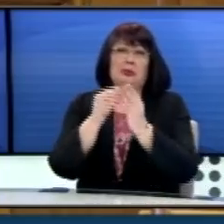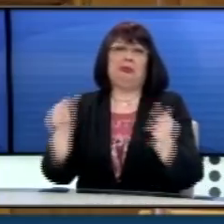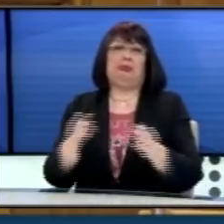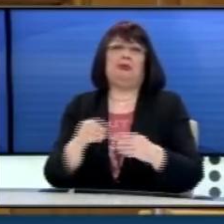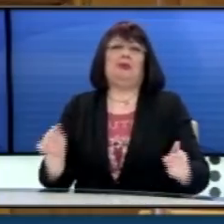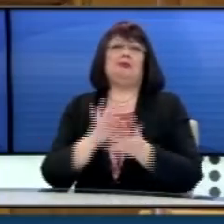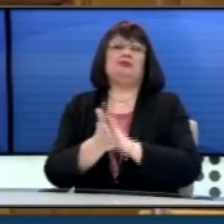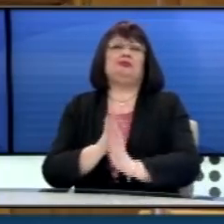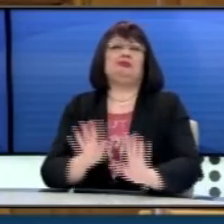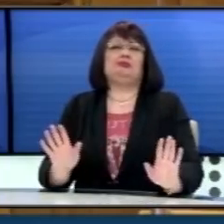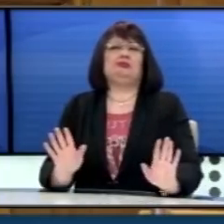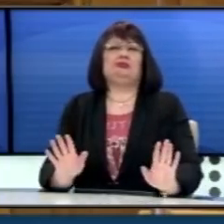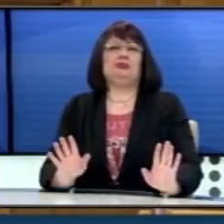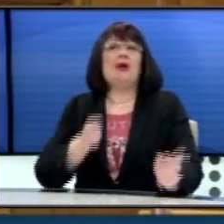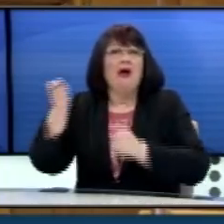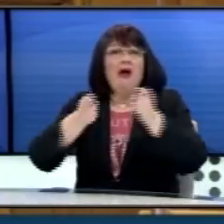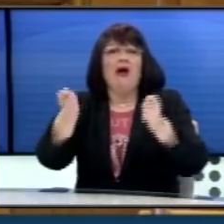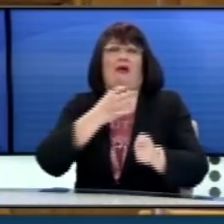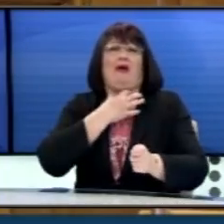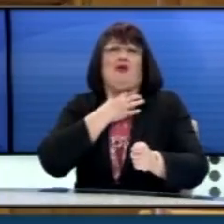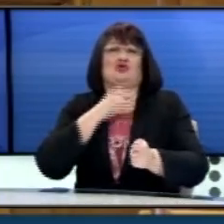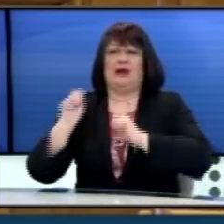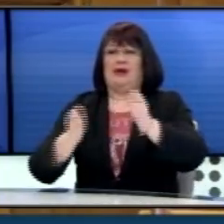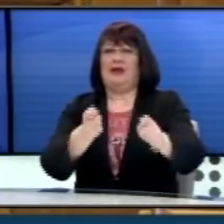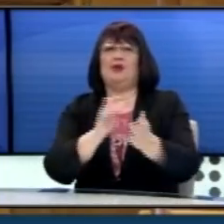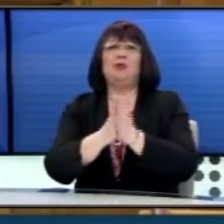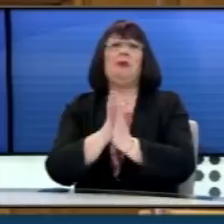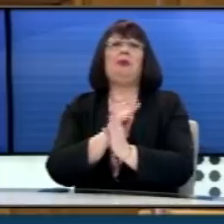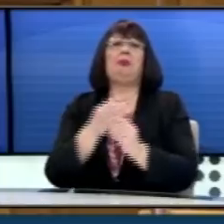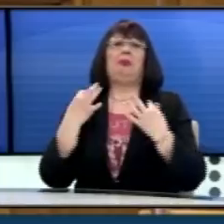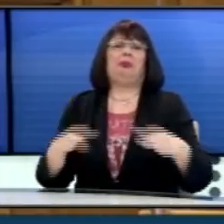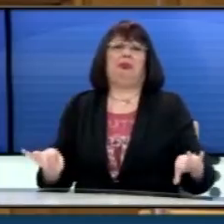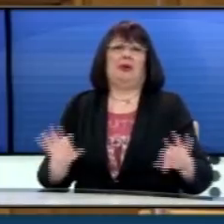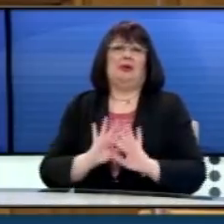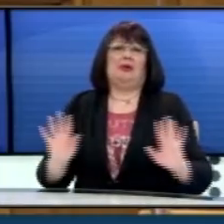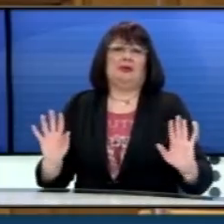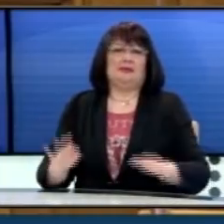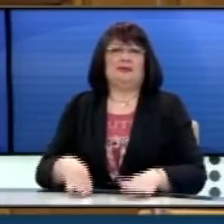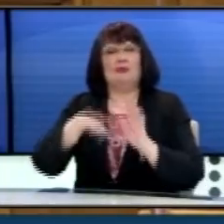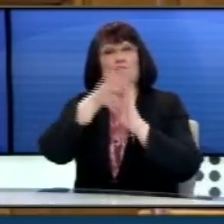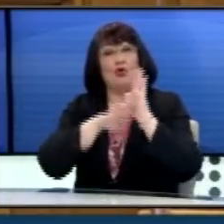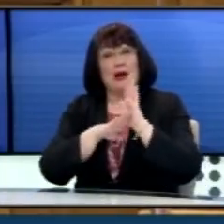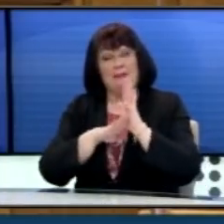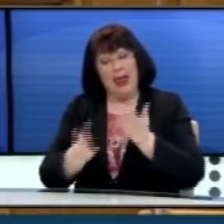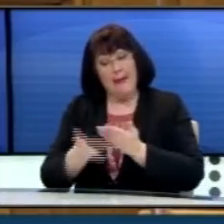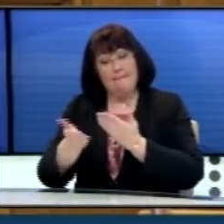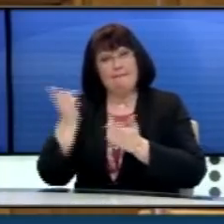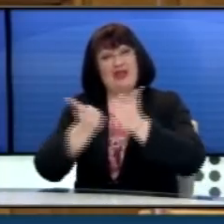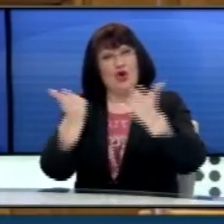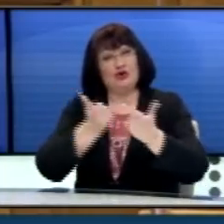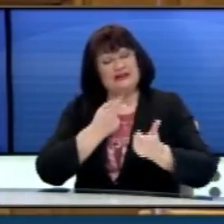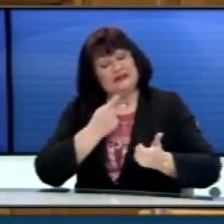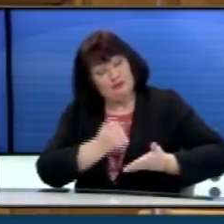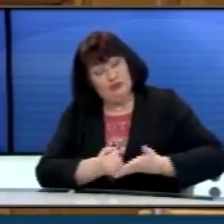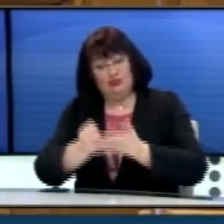εν ρηπή οφθαλμού στις υποχρεώσεις τους που τρέχουν. Ακόμα και το πρόγραμμα επιδότησης που